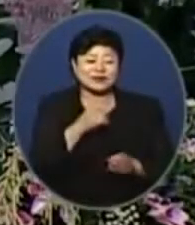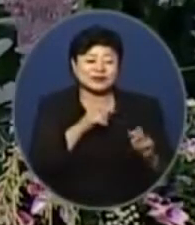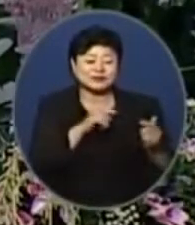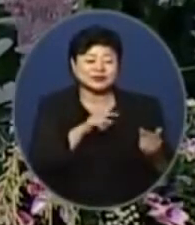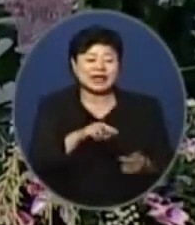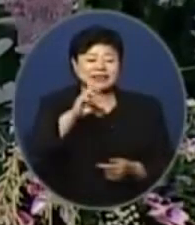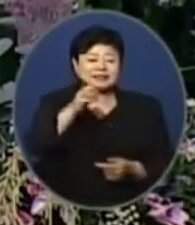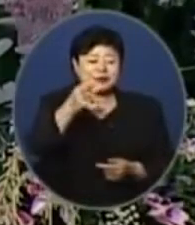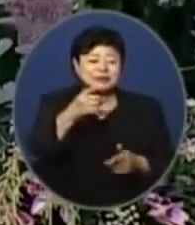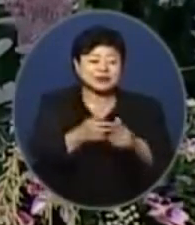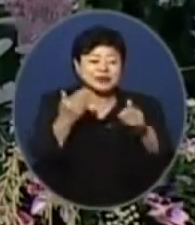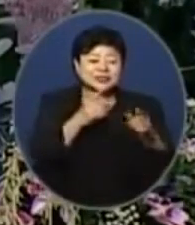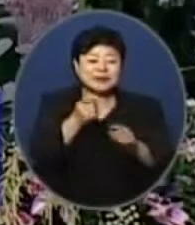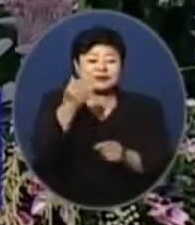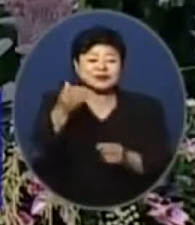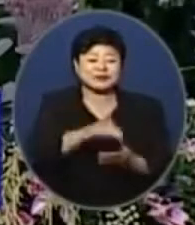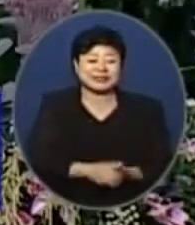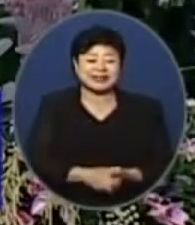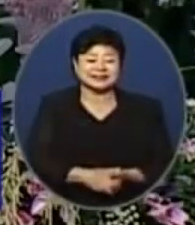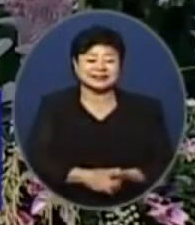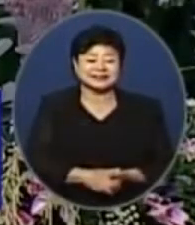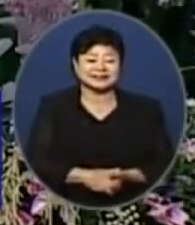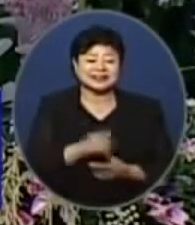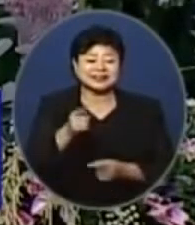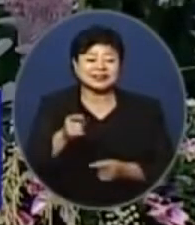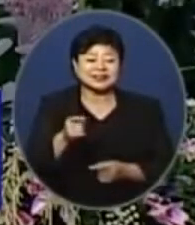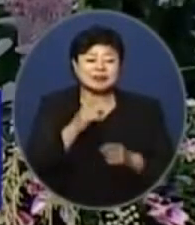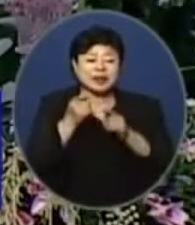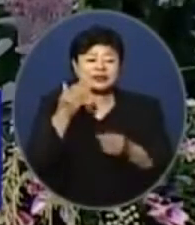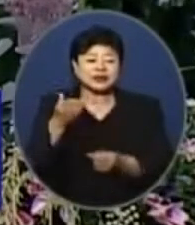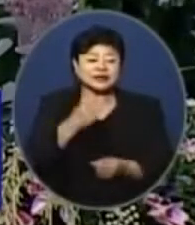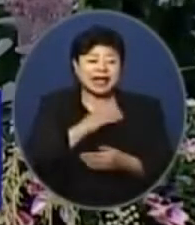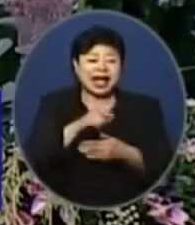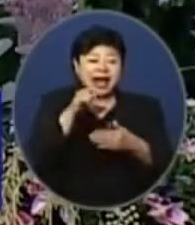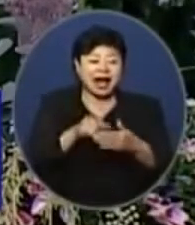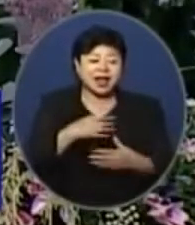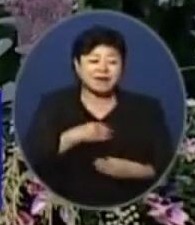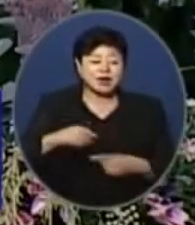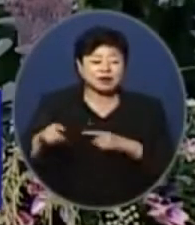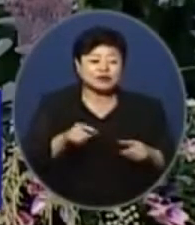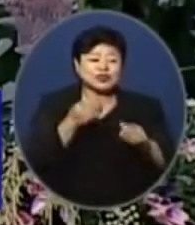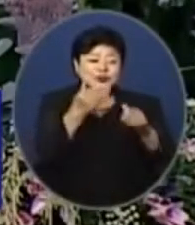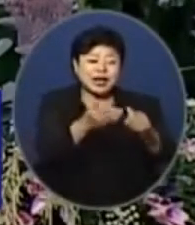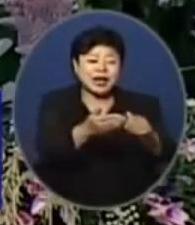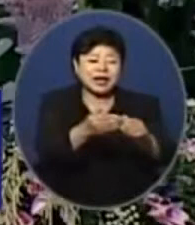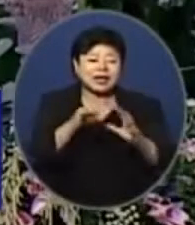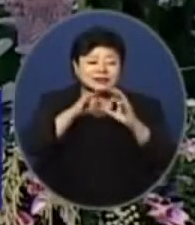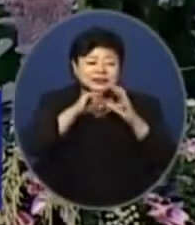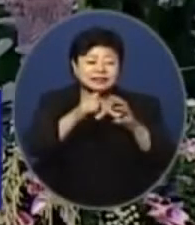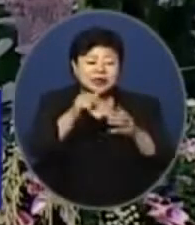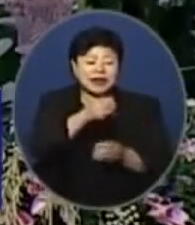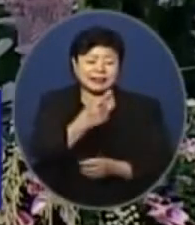16장 3절에 예수님께서 우리에게 말씀하셨습니다. 이것을 너에게 이르는 것은 너희로 내 안에서 평안을 누리게 하려 합니다. 세상에서는